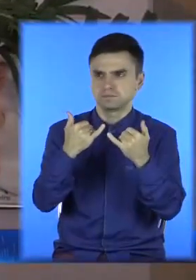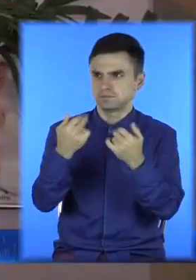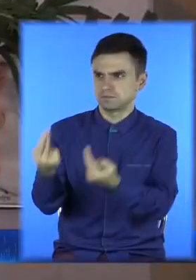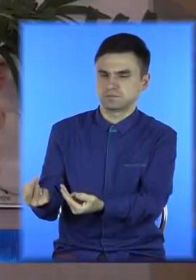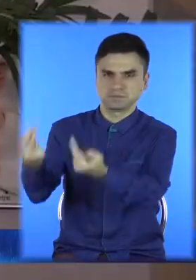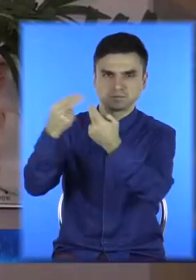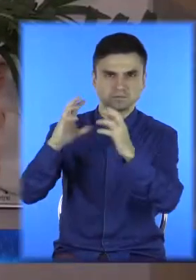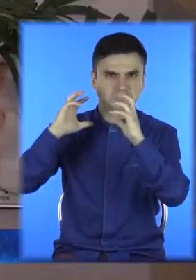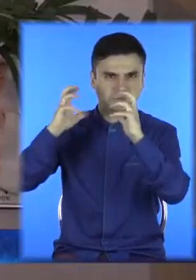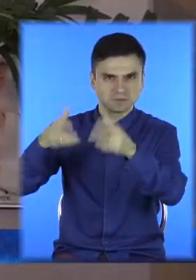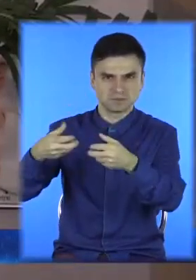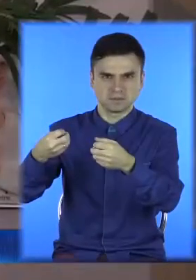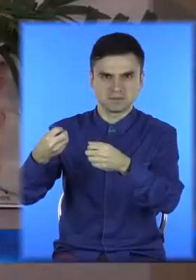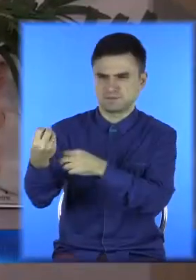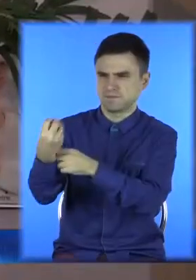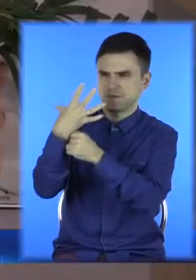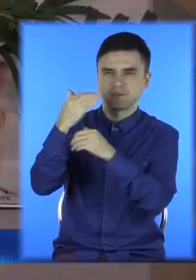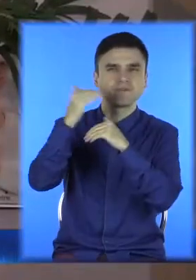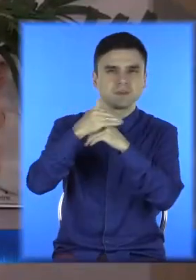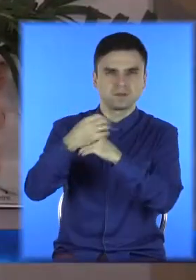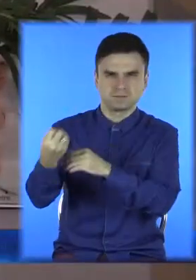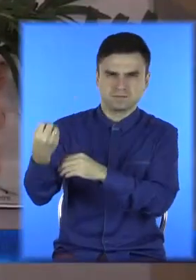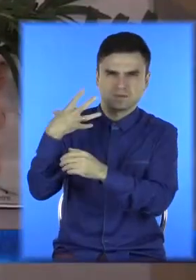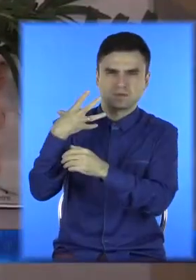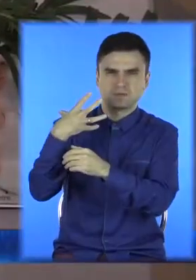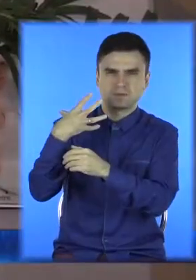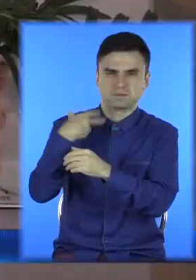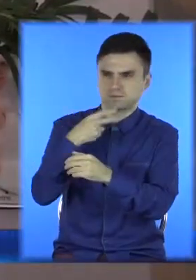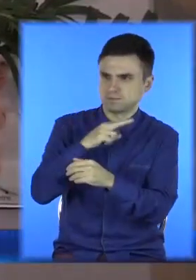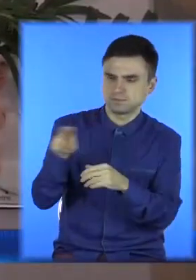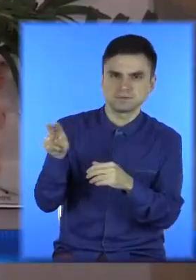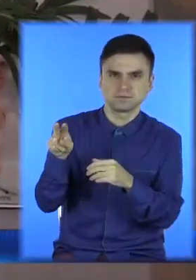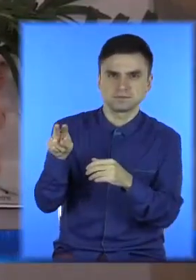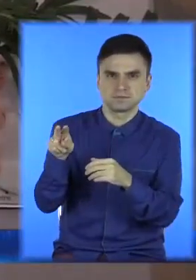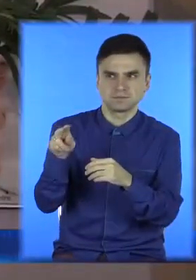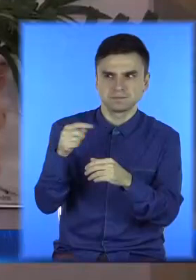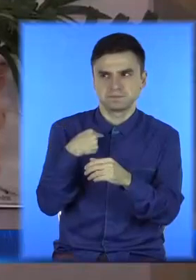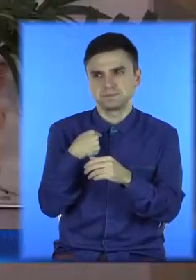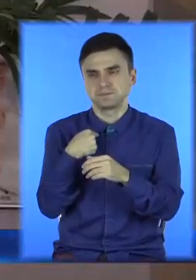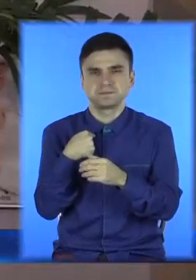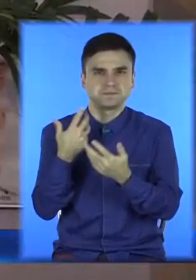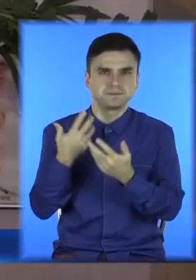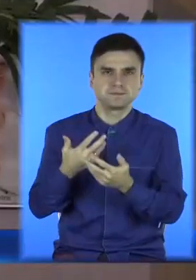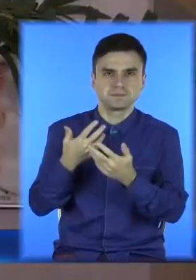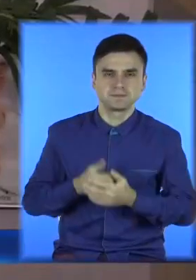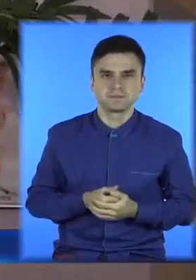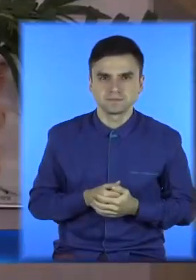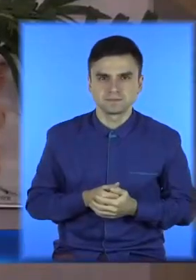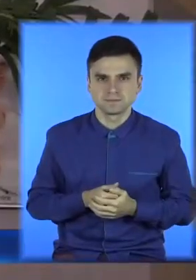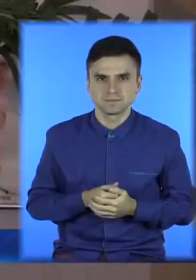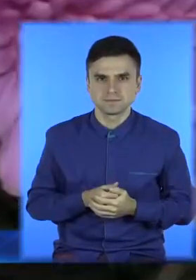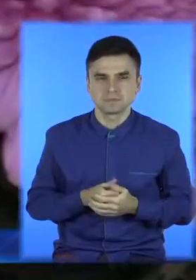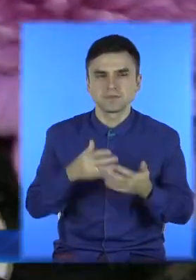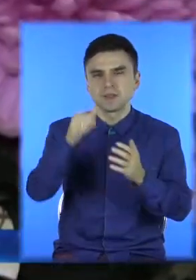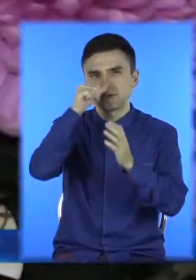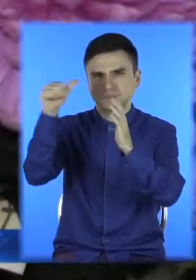А Ніна Іванівна сидить, не виходить. І через півгода зато вийшла замуж. Жених уже не треба,